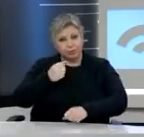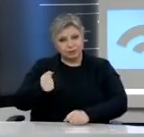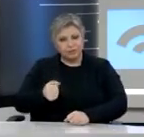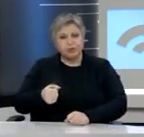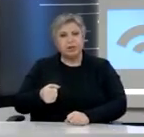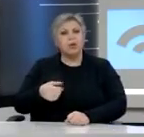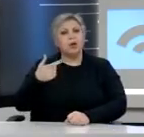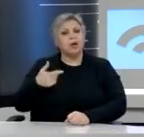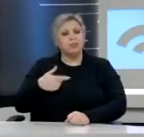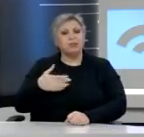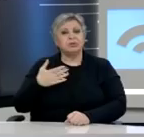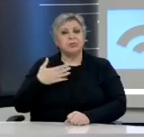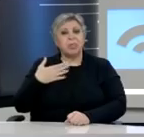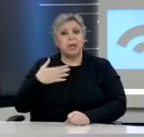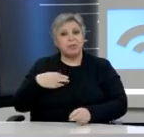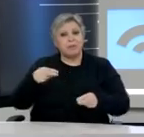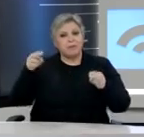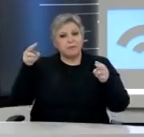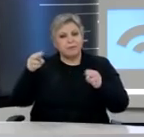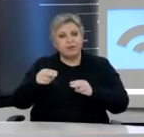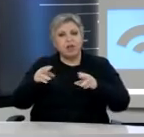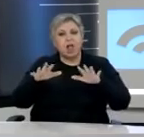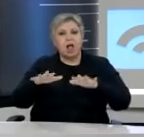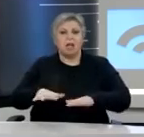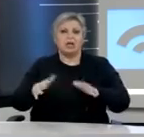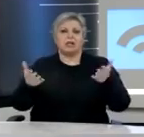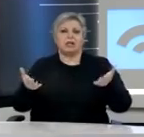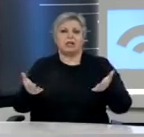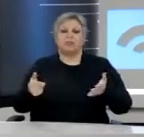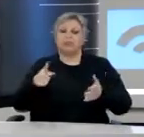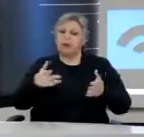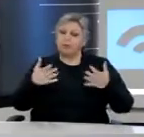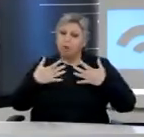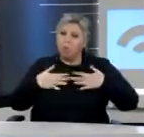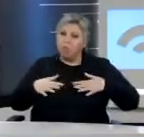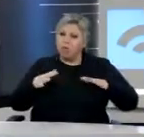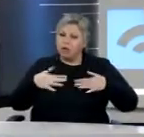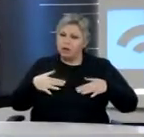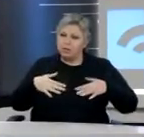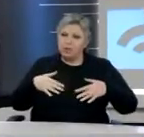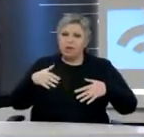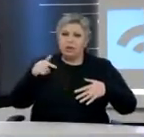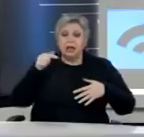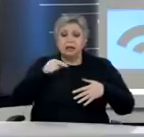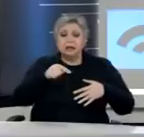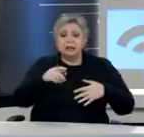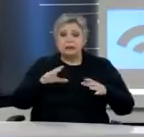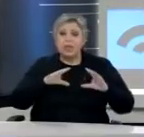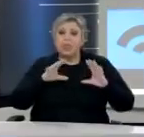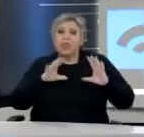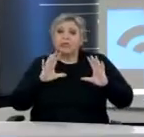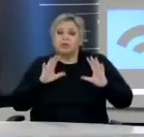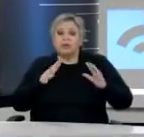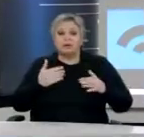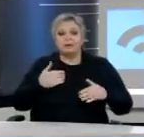ανεργία. Ναι, θέλουμε. Όταν θα πάμε στην κάλπη, αυτό επιδιώκουμε. Δεν σας αρέσει, δεν σας βολεύει, αλλά θέλουμε να είναι ακόμα μεγαλύτερη μείωση της